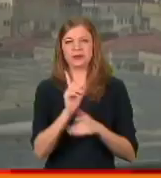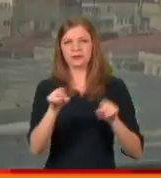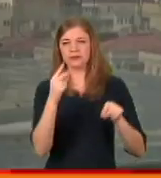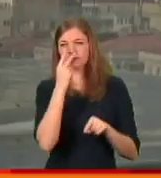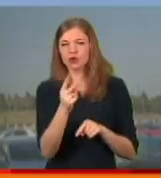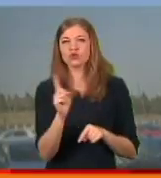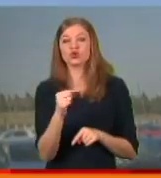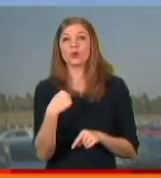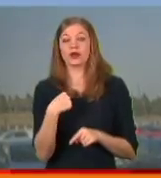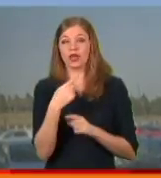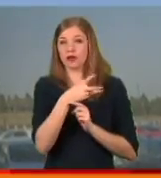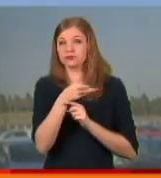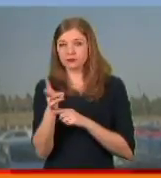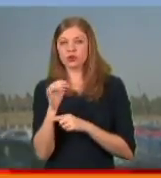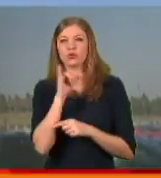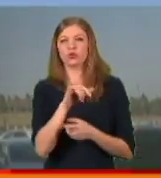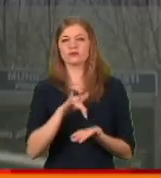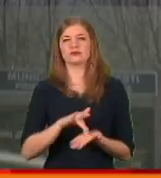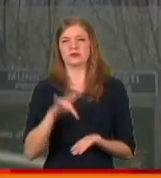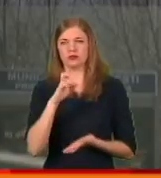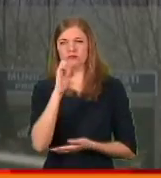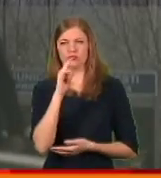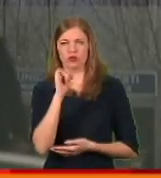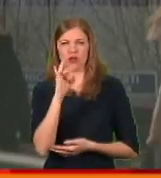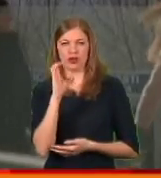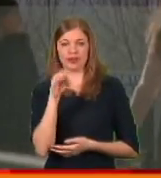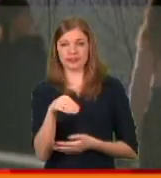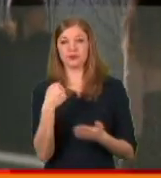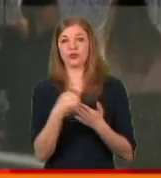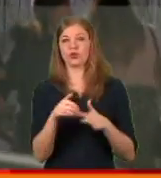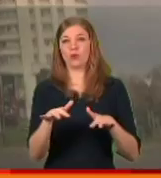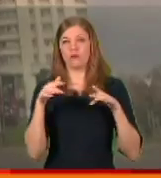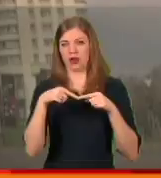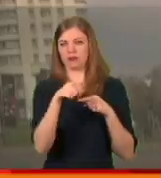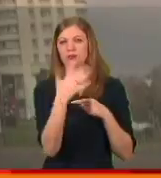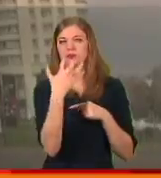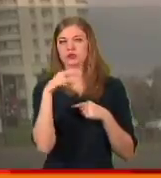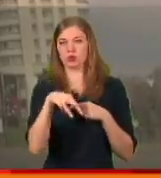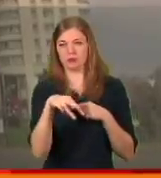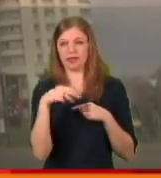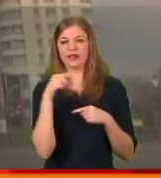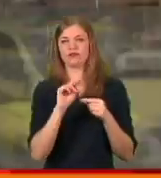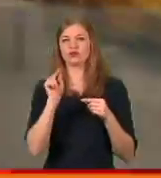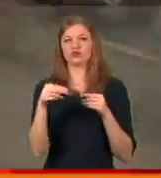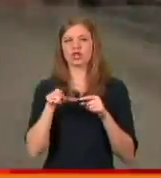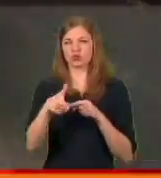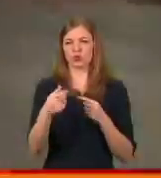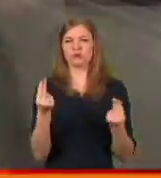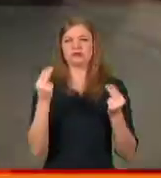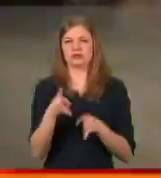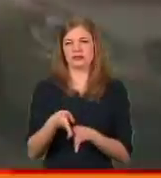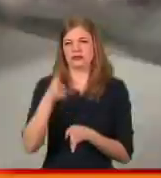подивіться, що я зафільмував у середмісті Бухареста. До парламенту 500 метрів через дорогу шикарний